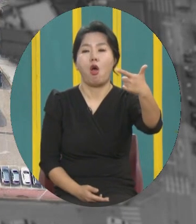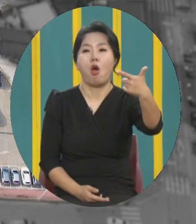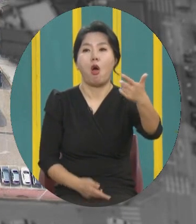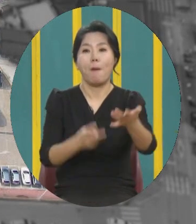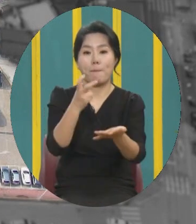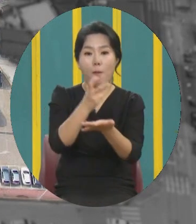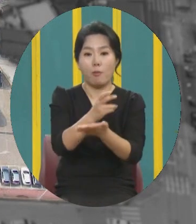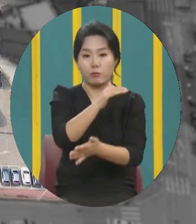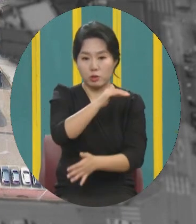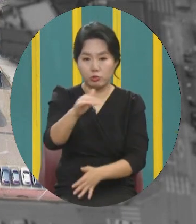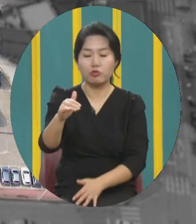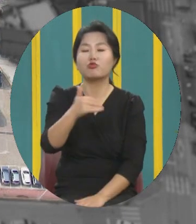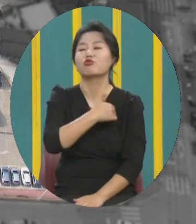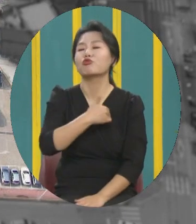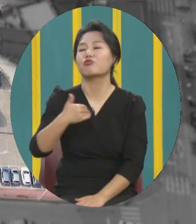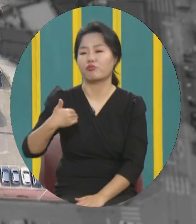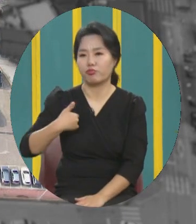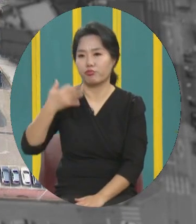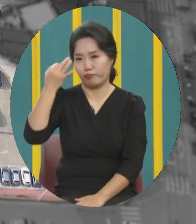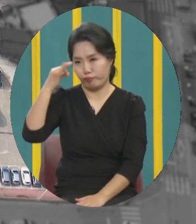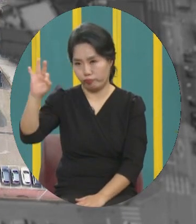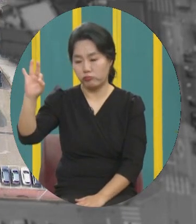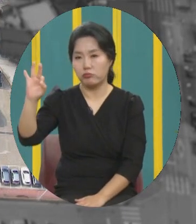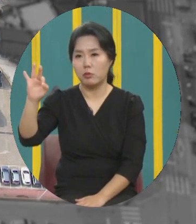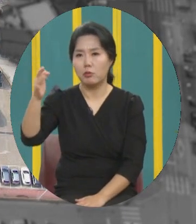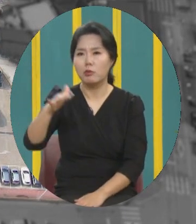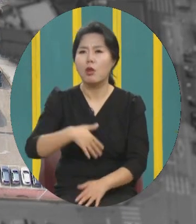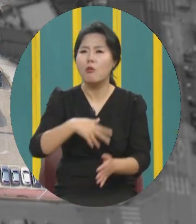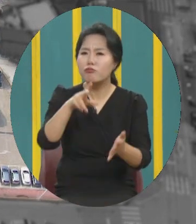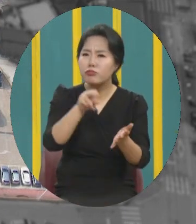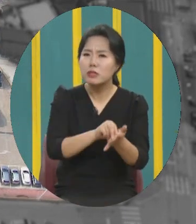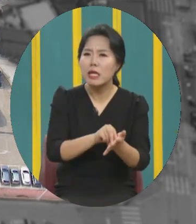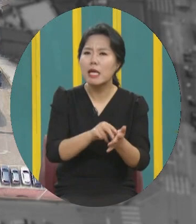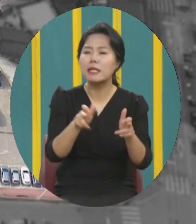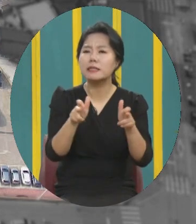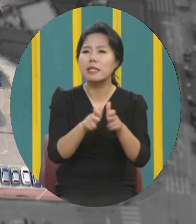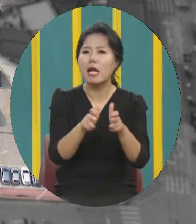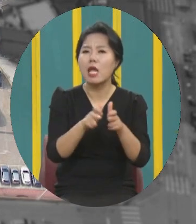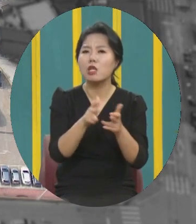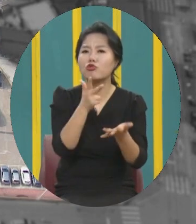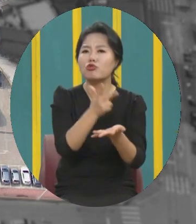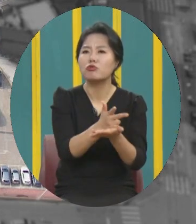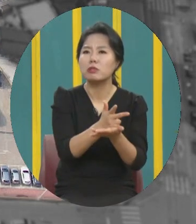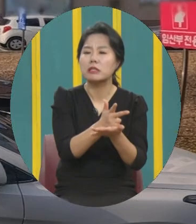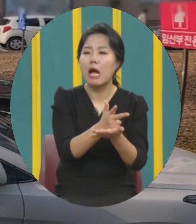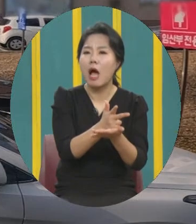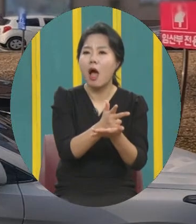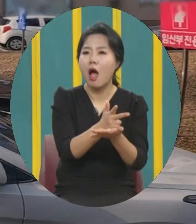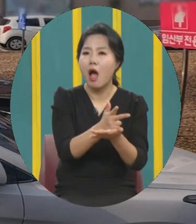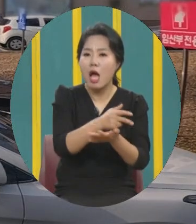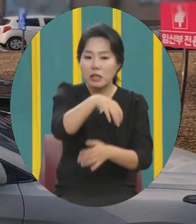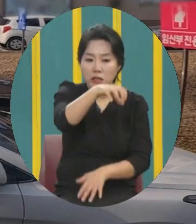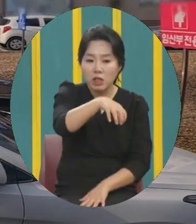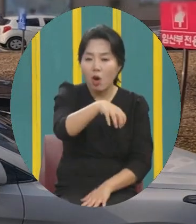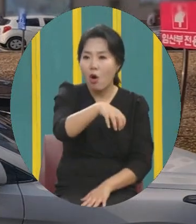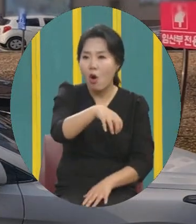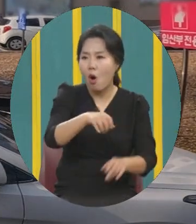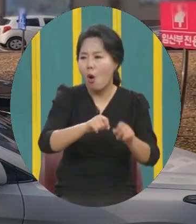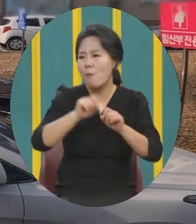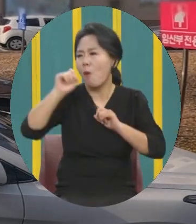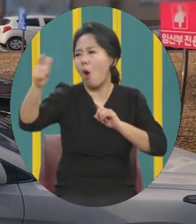기준에는 충족한 상황. 문제는 장애인 주차구역의 위치가 외진 곳에 동떨어져 있어